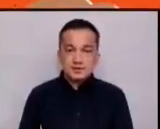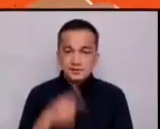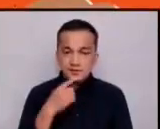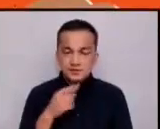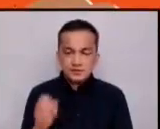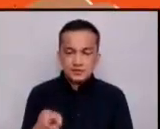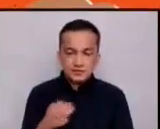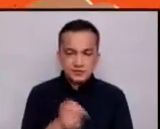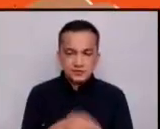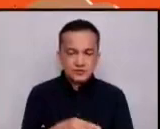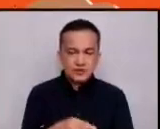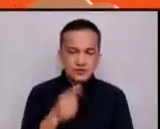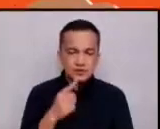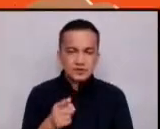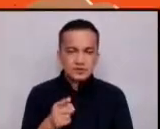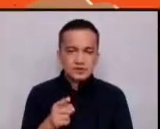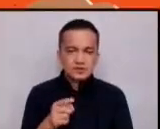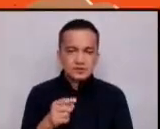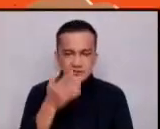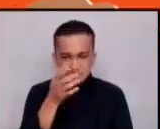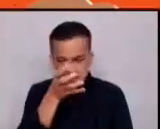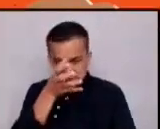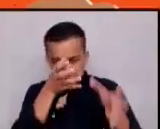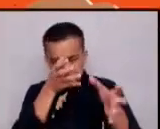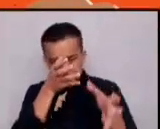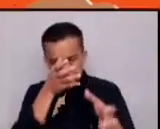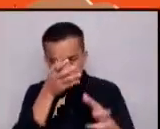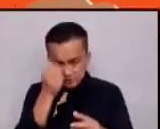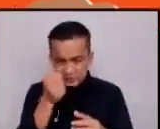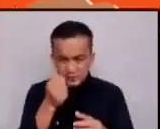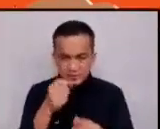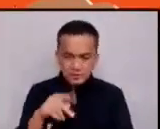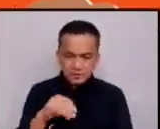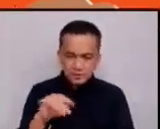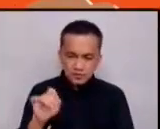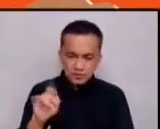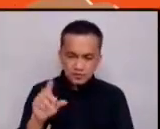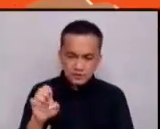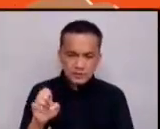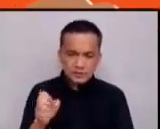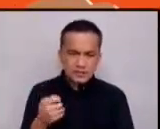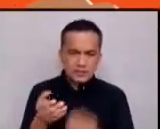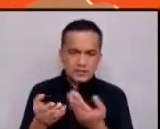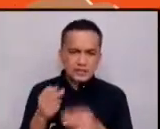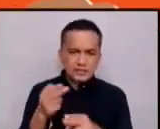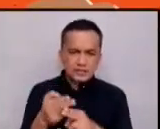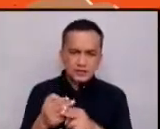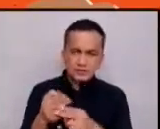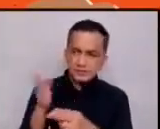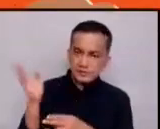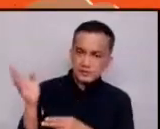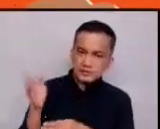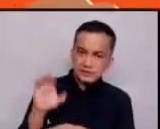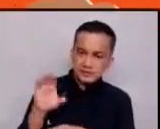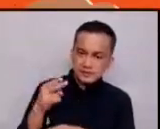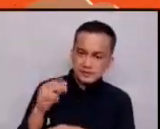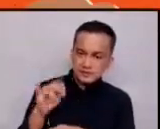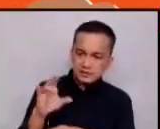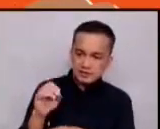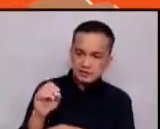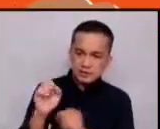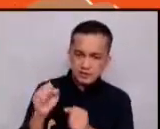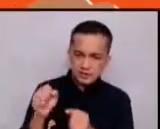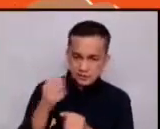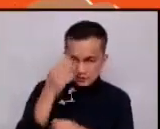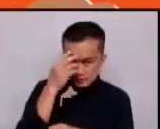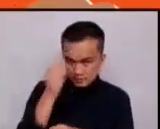Kinilangin ang talented memory master na poodle na si Chico. Kaya lang naman niyang sauluhin at makilala ang